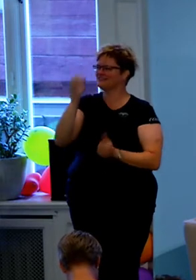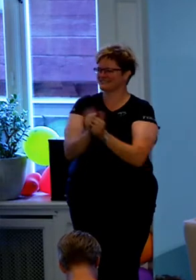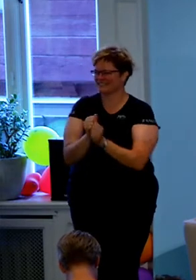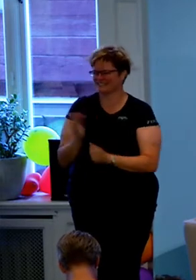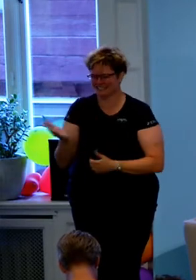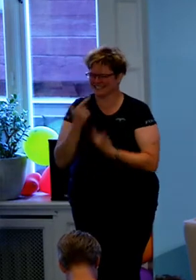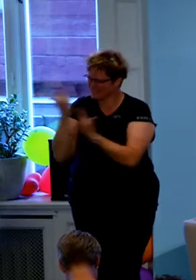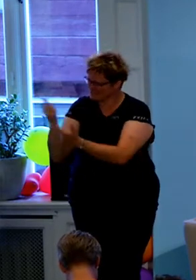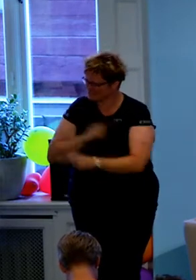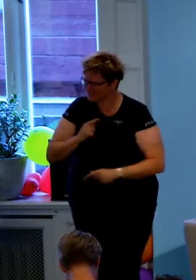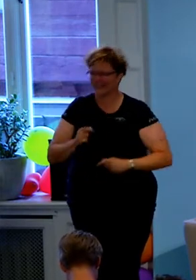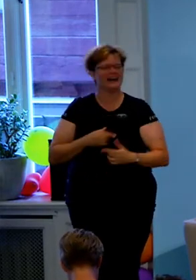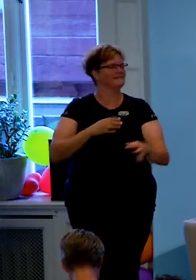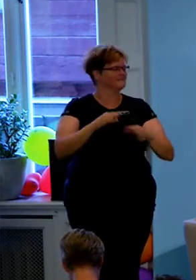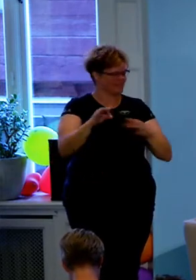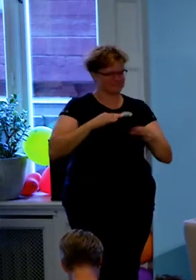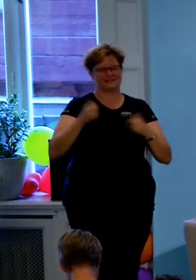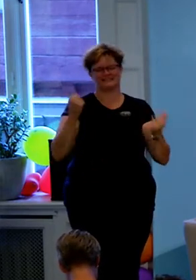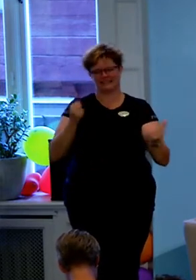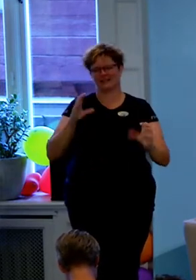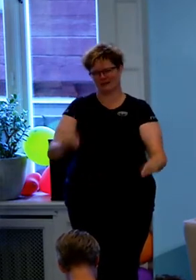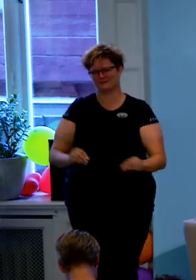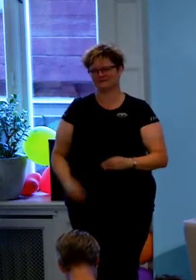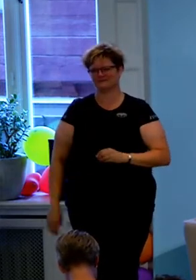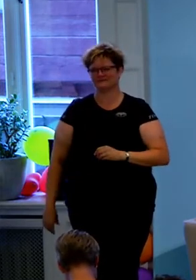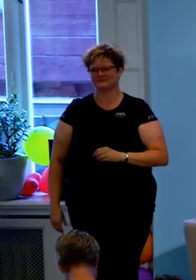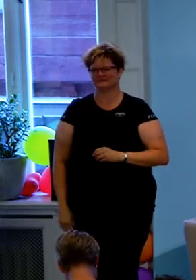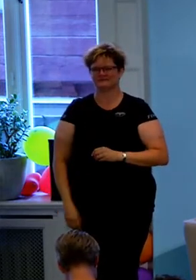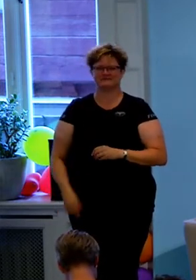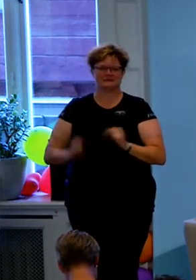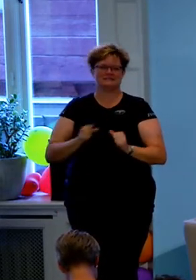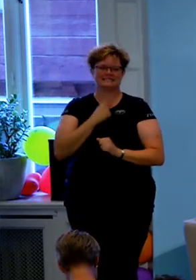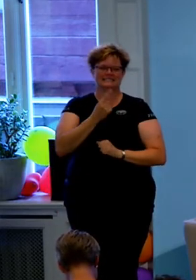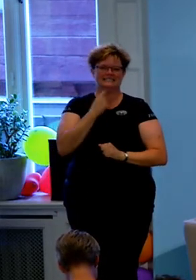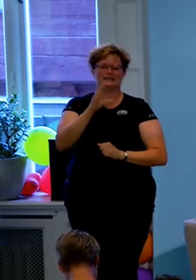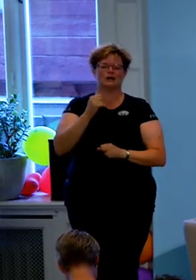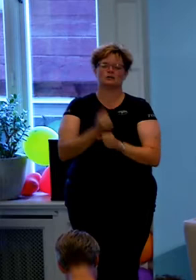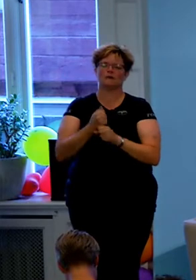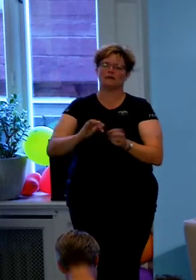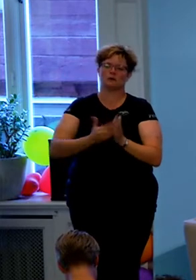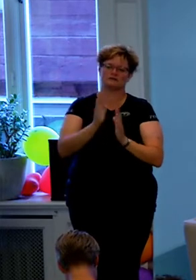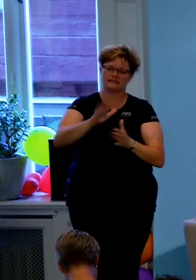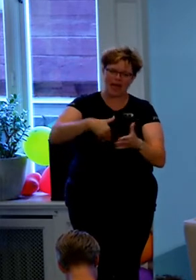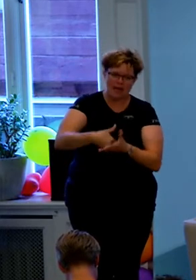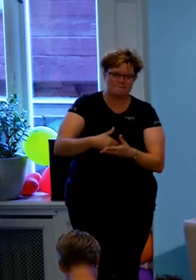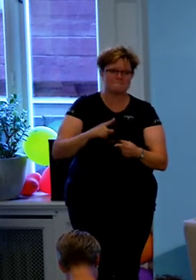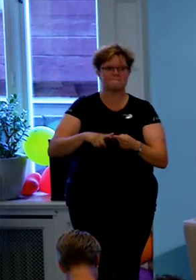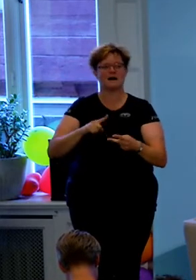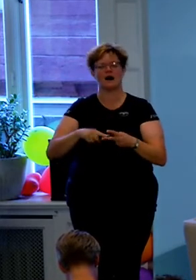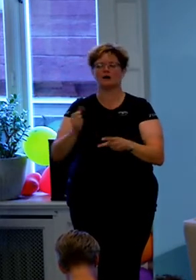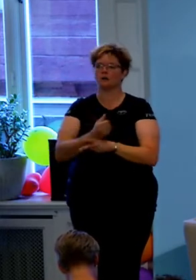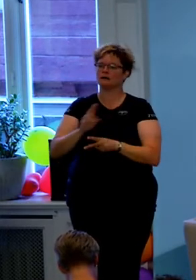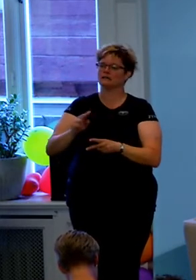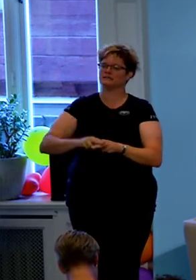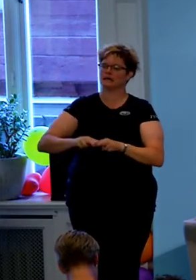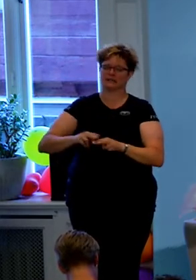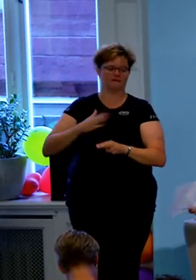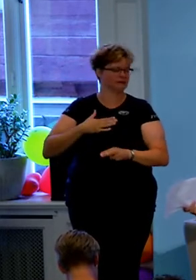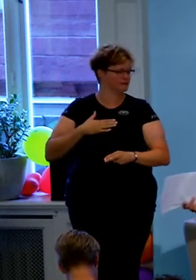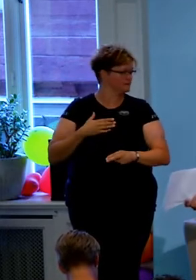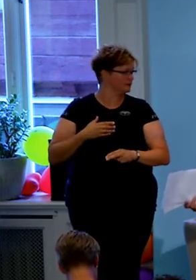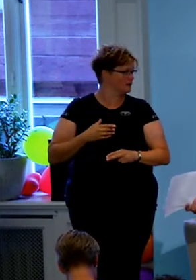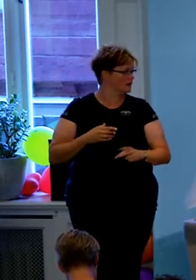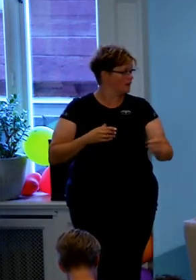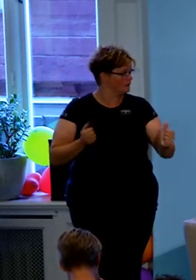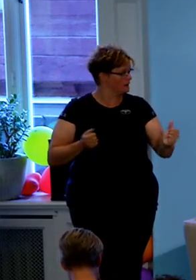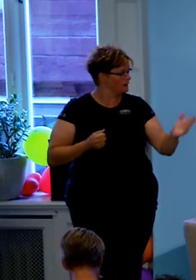mycket. Flexibilitet är jätteviktigt. Det är väl det jag skulle vilja säga. Att kunna jobba hemifrån, jobba när man känner att man vill vara uppkopplad. Hur gör